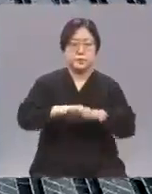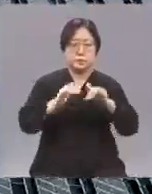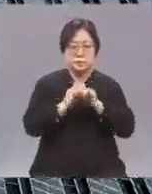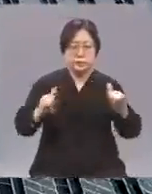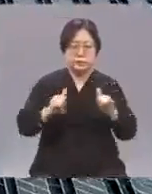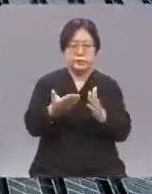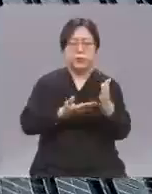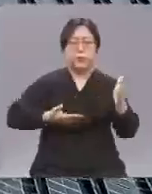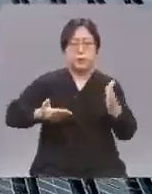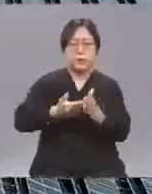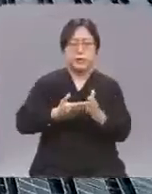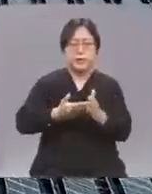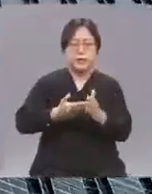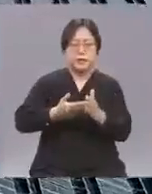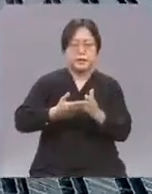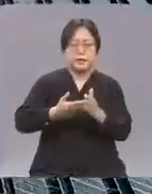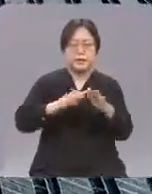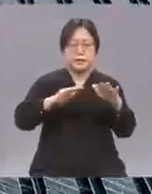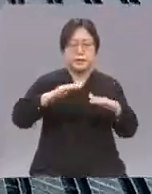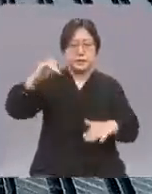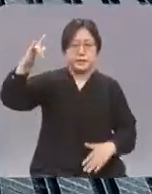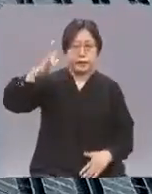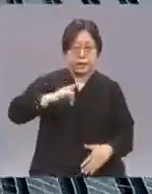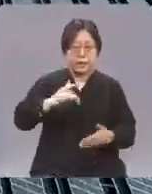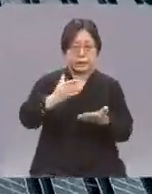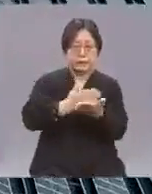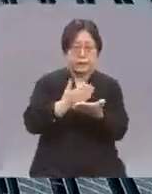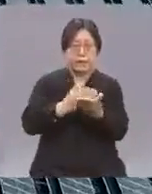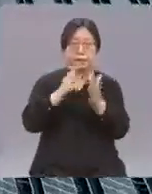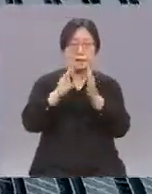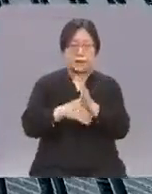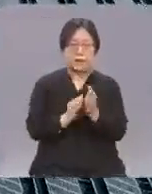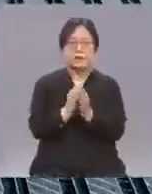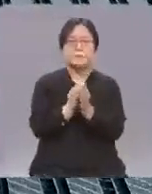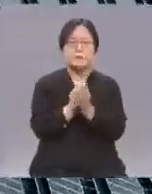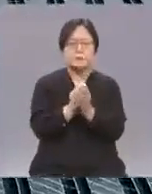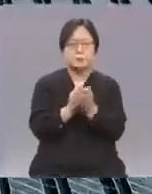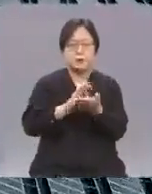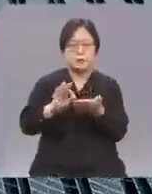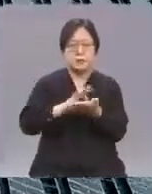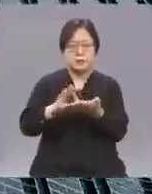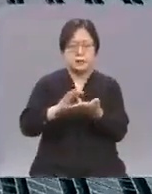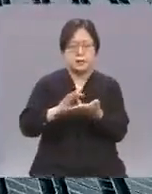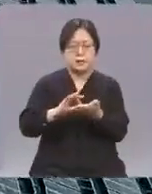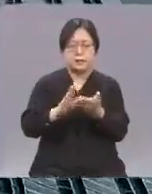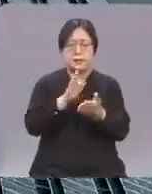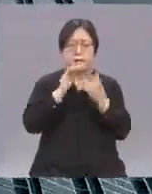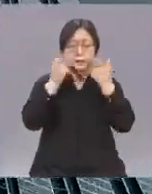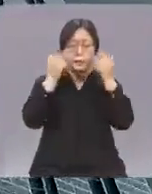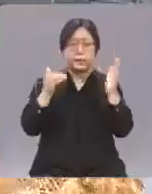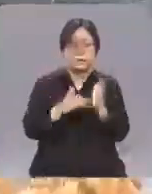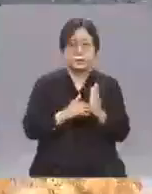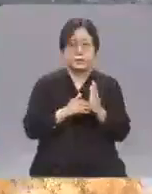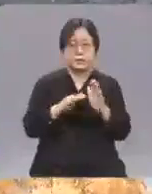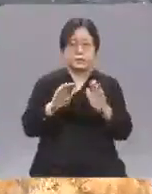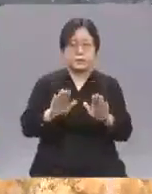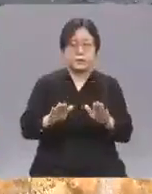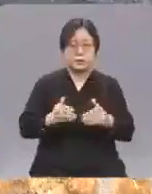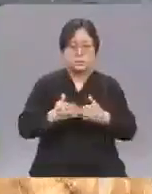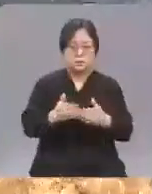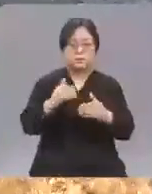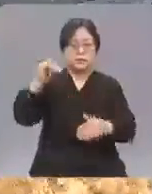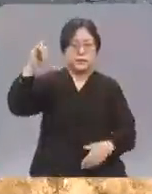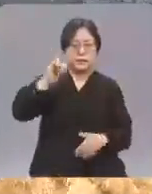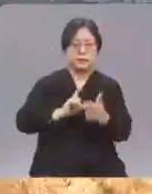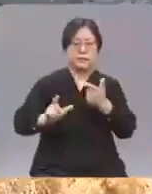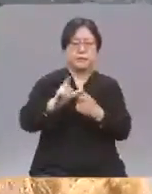농민들은 담수호에 설치된 수상 태양광 패널 세척 과정에 세제가 쓰였다는 의혹이 사실로 드러났다며 현재 진행 중인